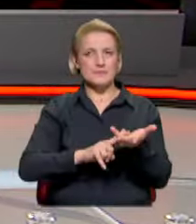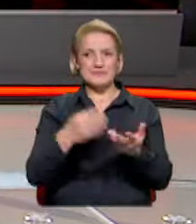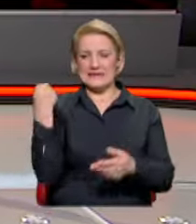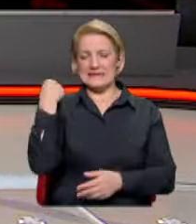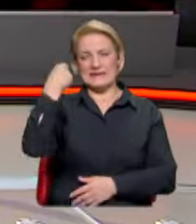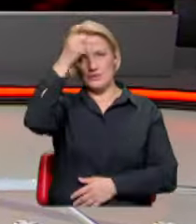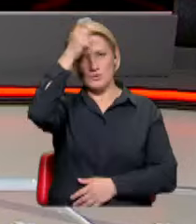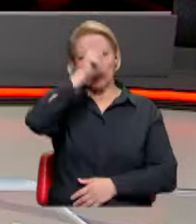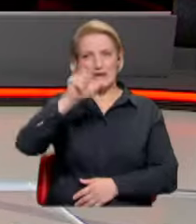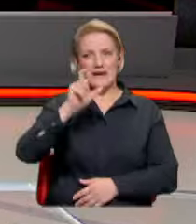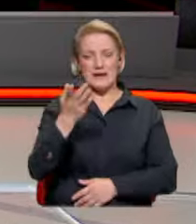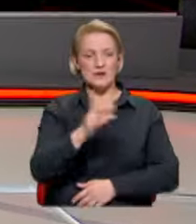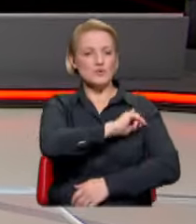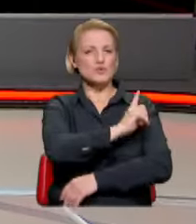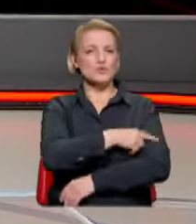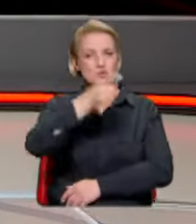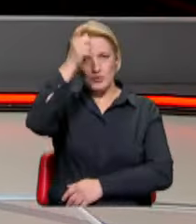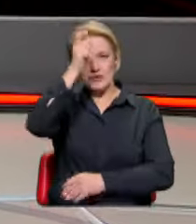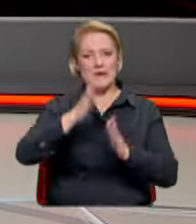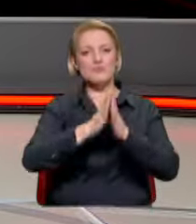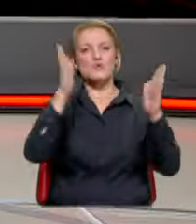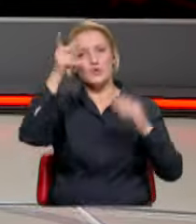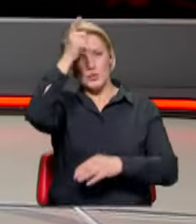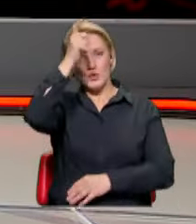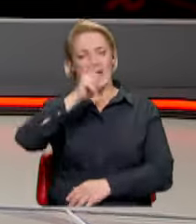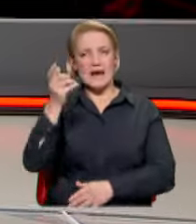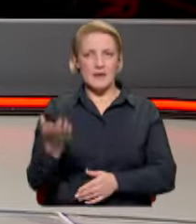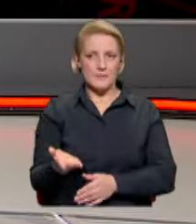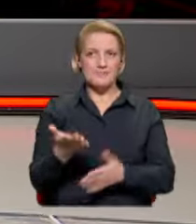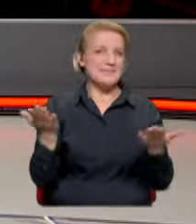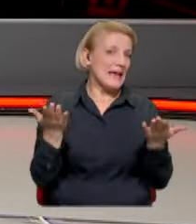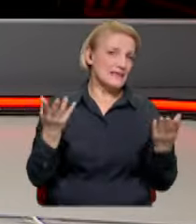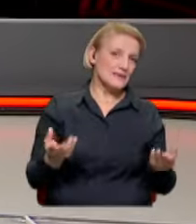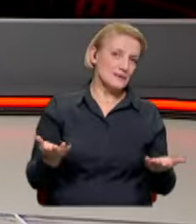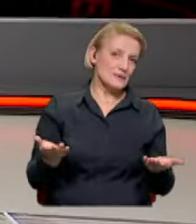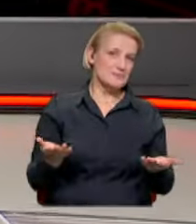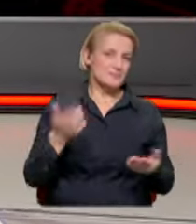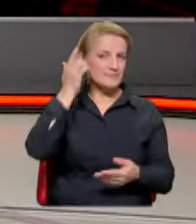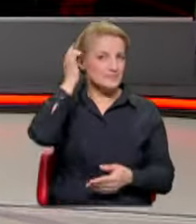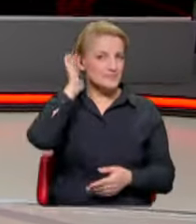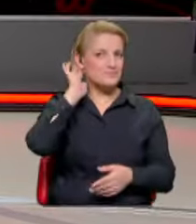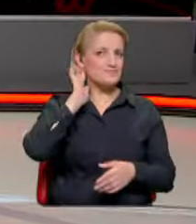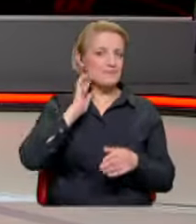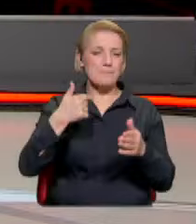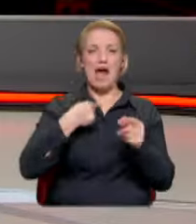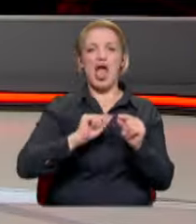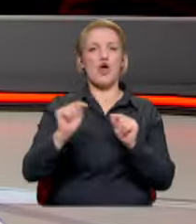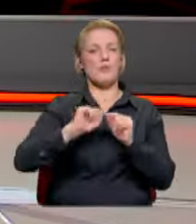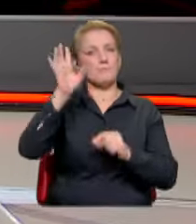yeni Türkiye güçlü Türkiye büyük Türkiye Neydi Ben